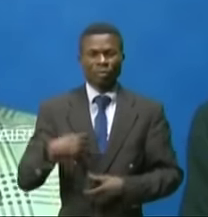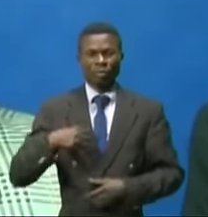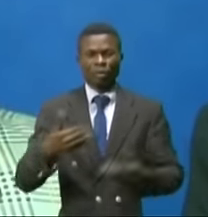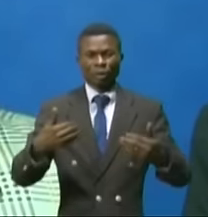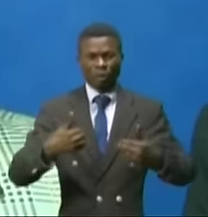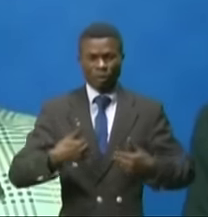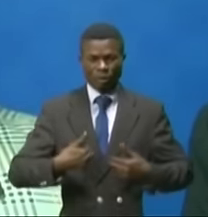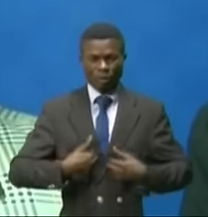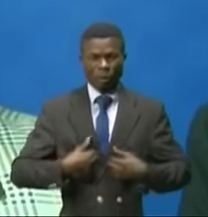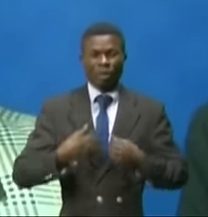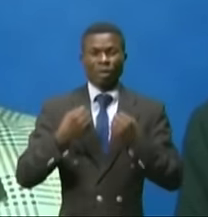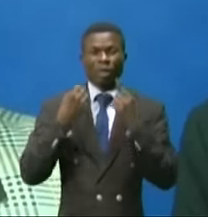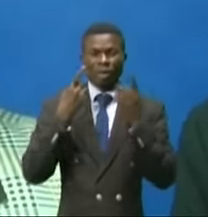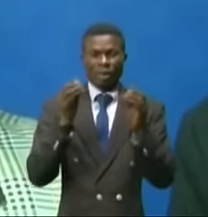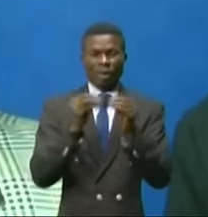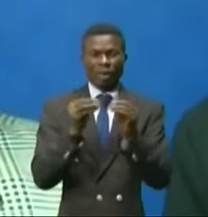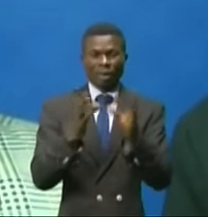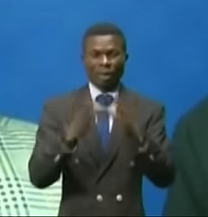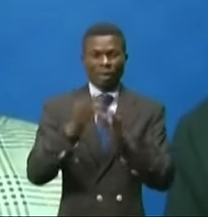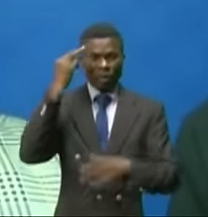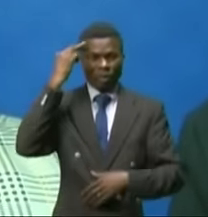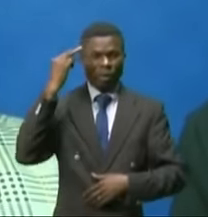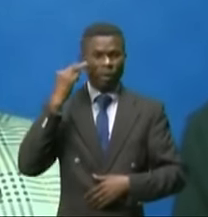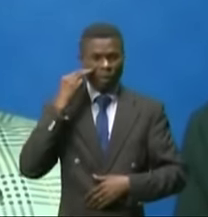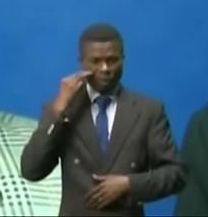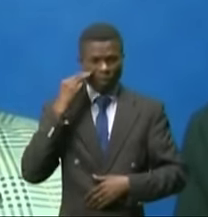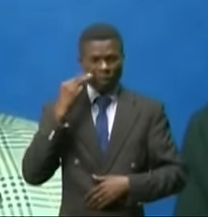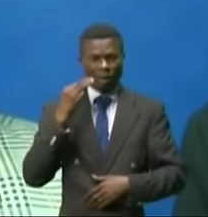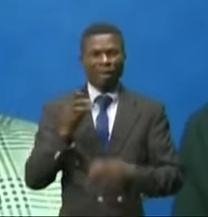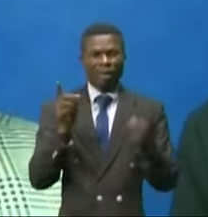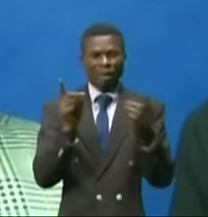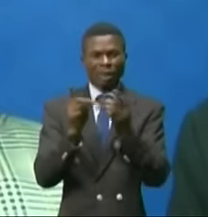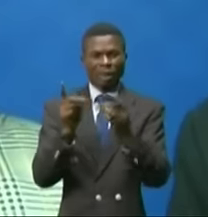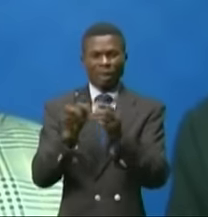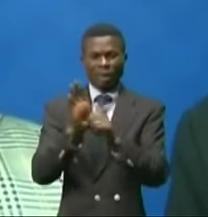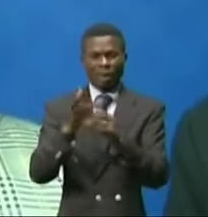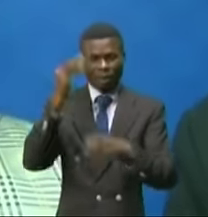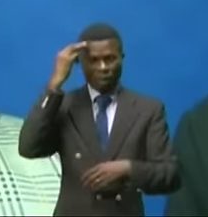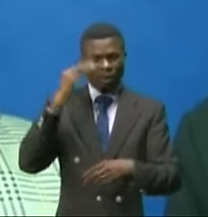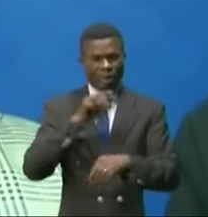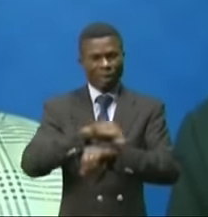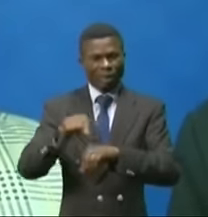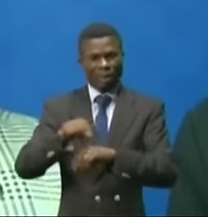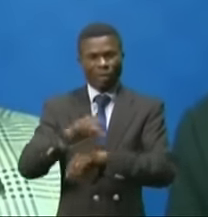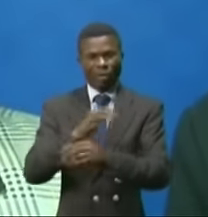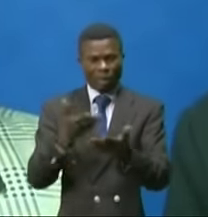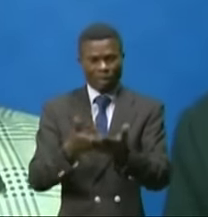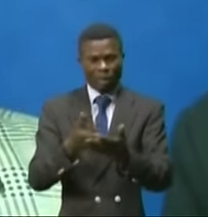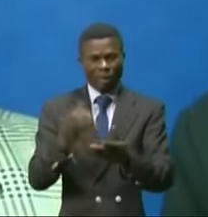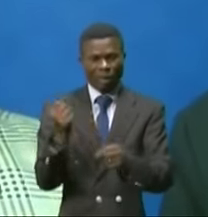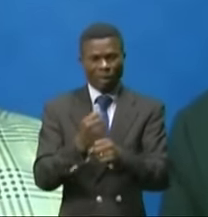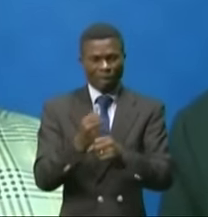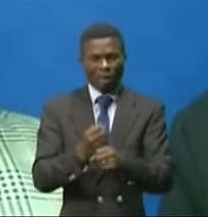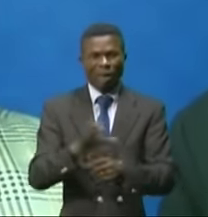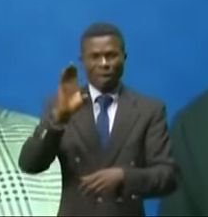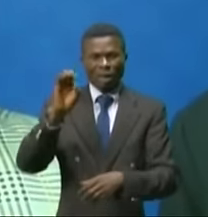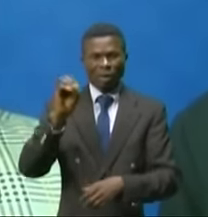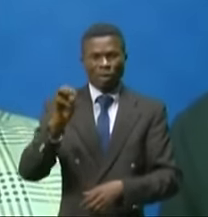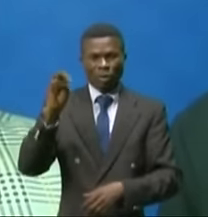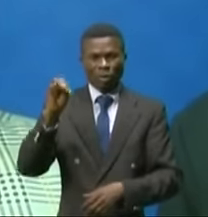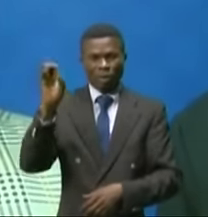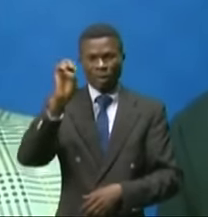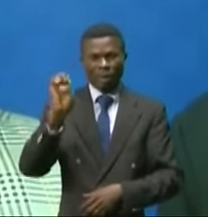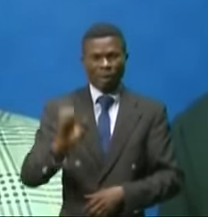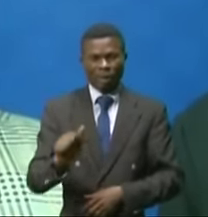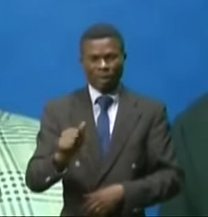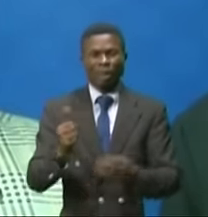été pendant la réunion avec le ministre, le support qu'accorde le ministre et le ministère au travail de la COMESA, le support